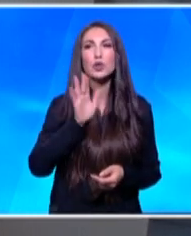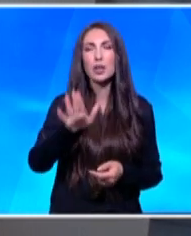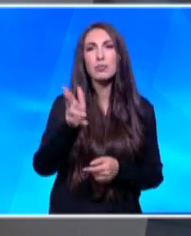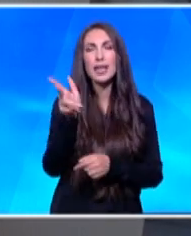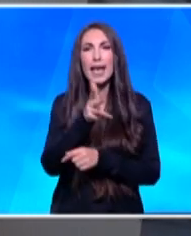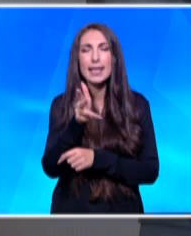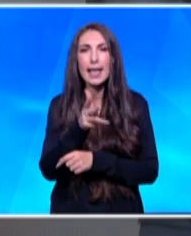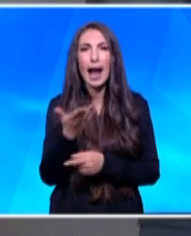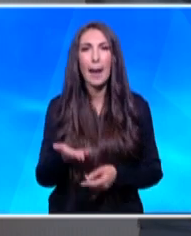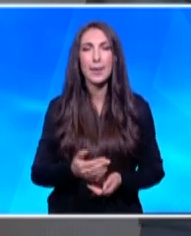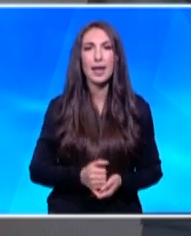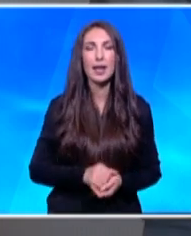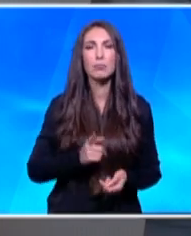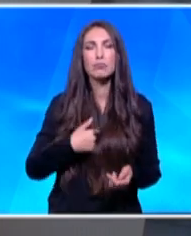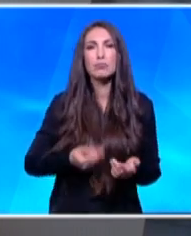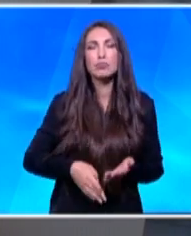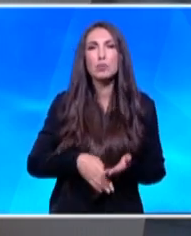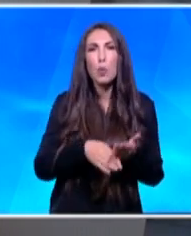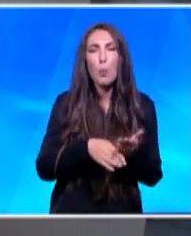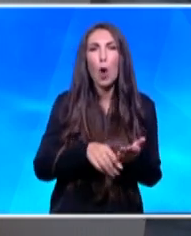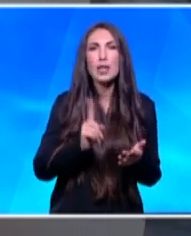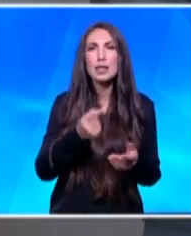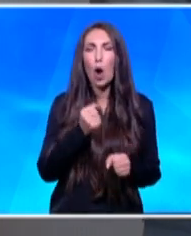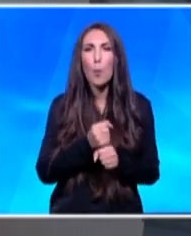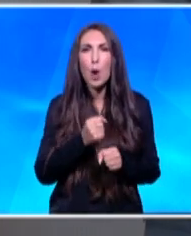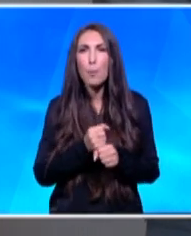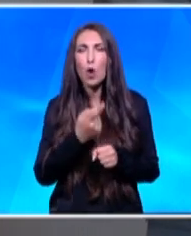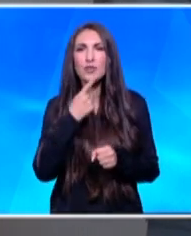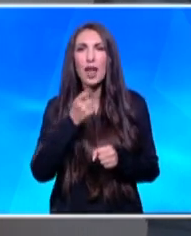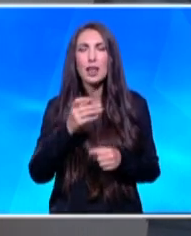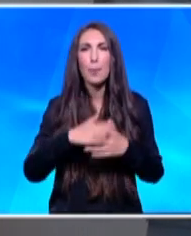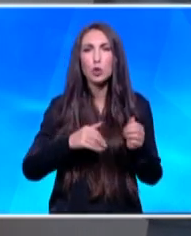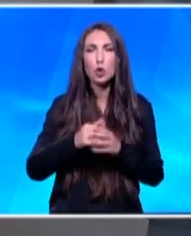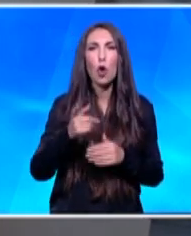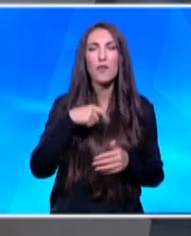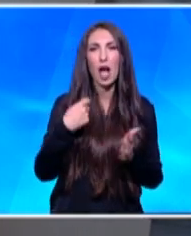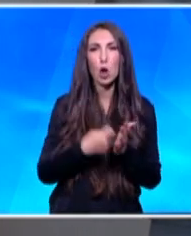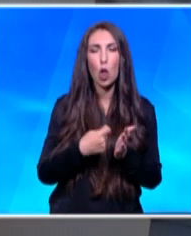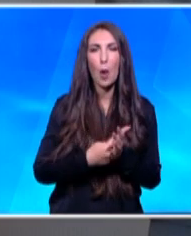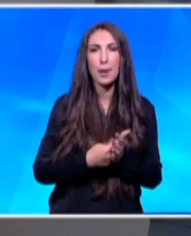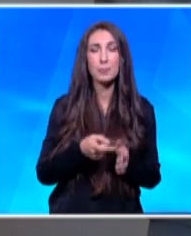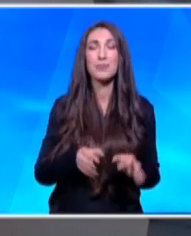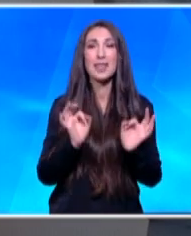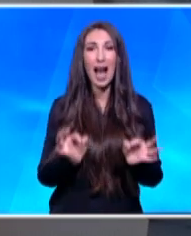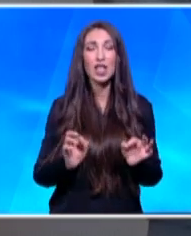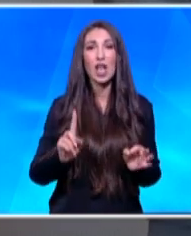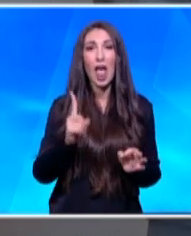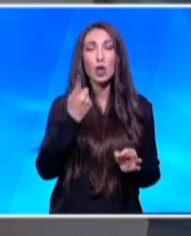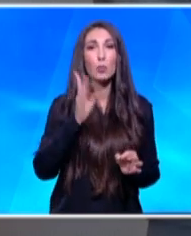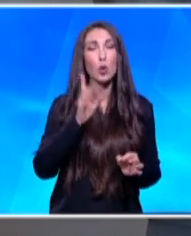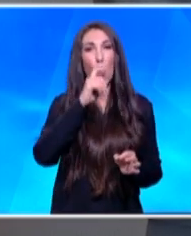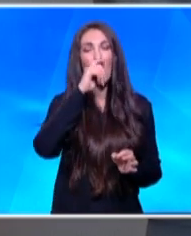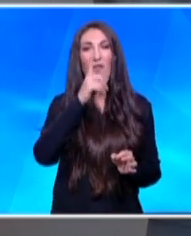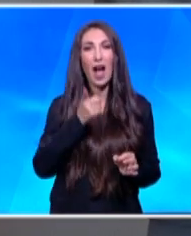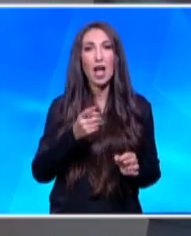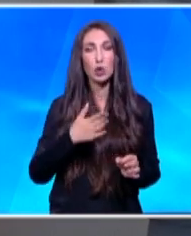камери, да помогнат за обработката и подготовката на глобите, така че един огромен ресурс, който се